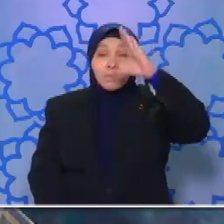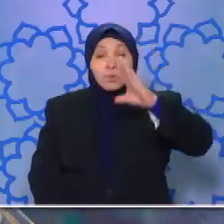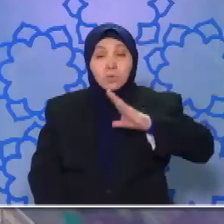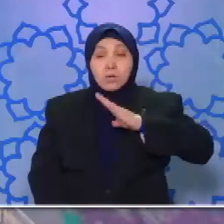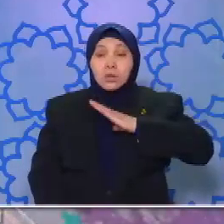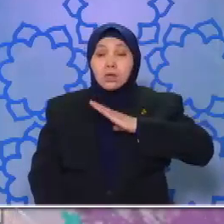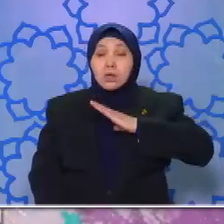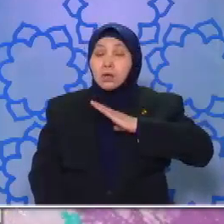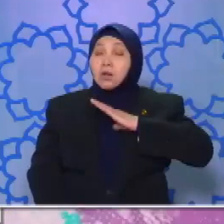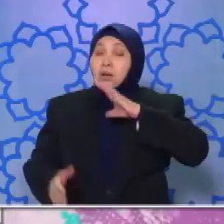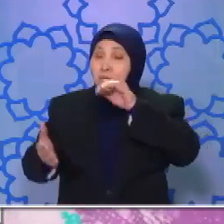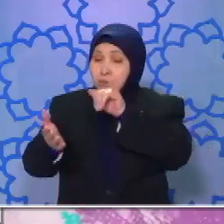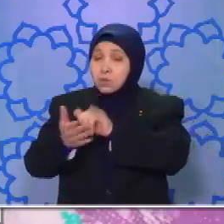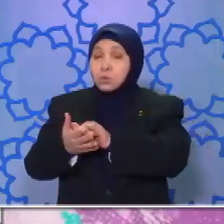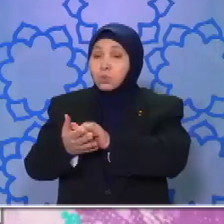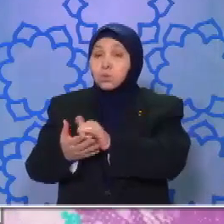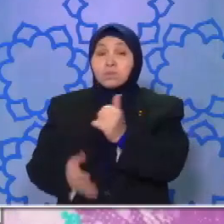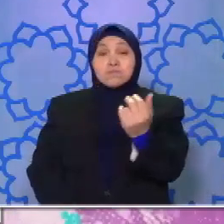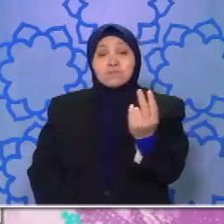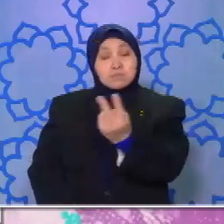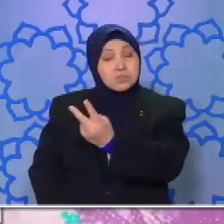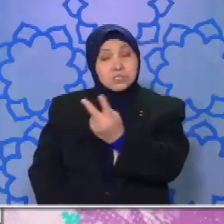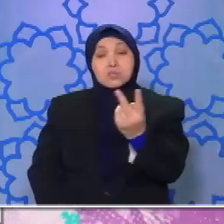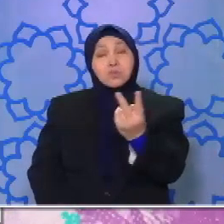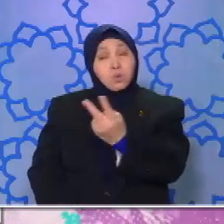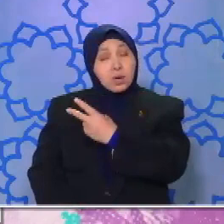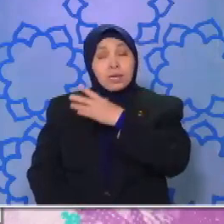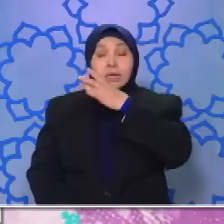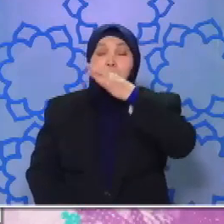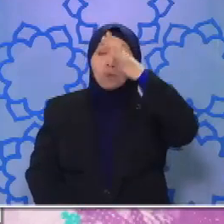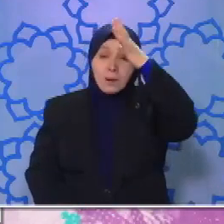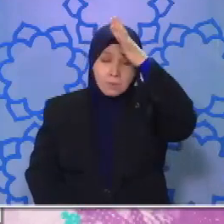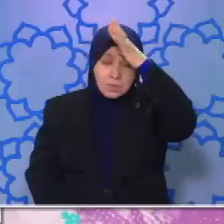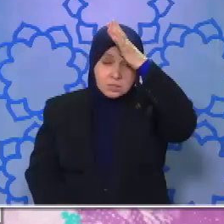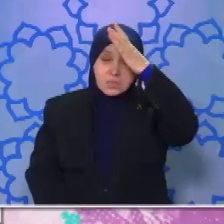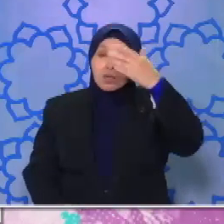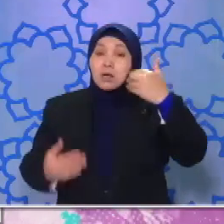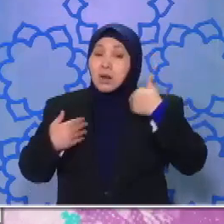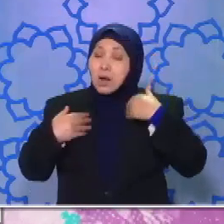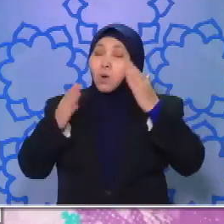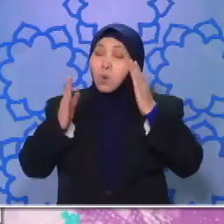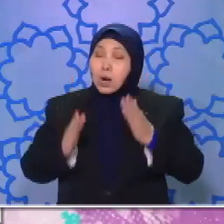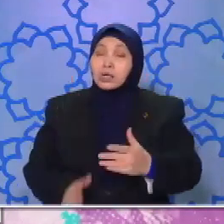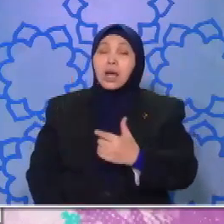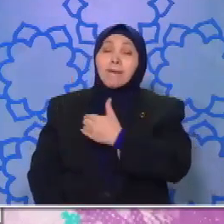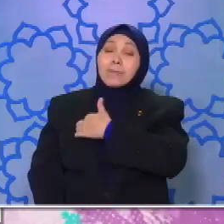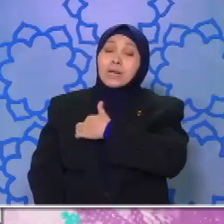ammal ghulamu fakana abawahu mu'minain